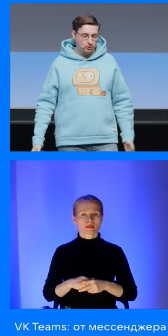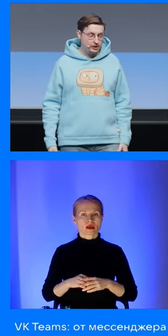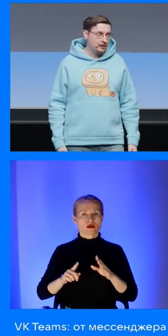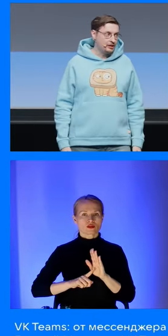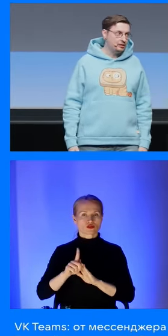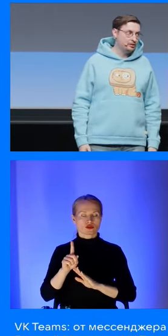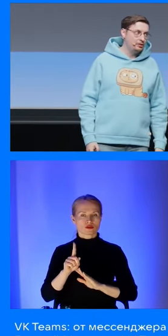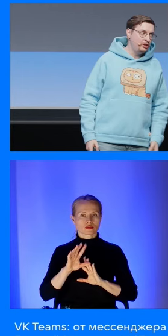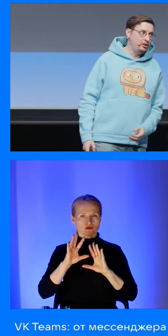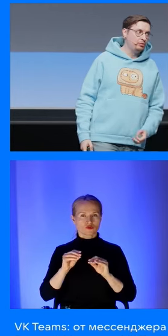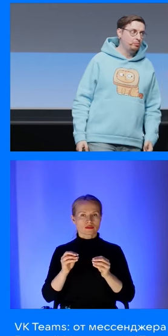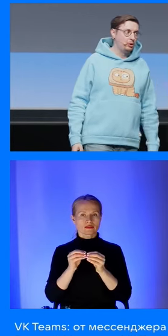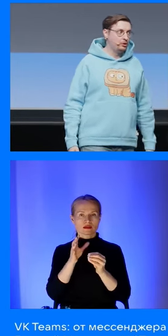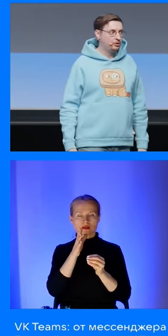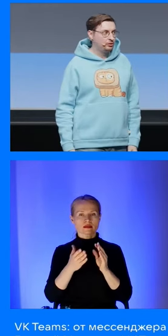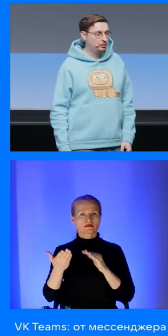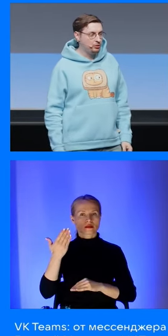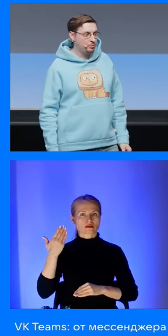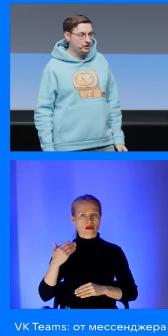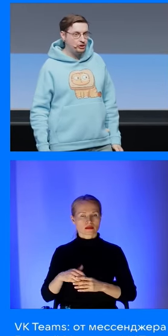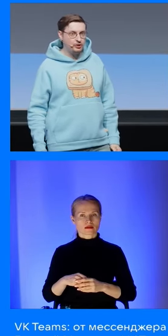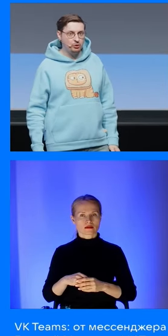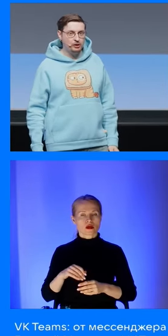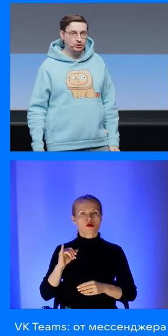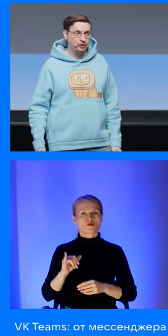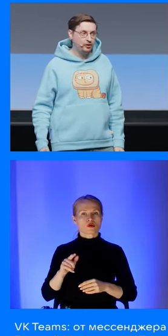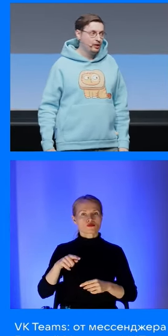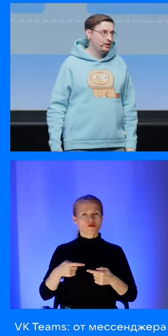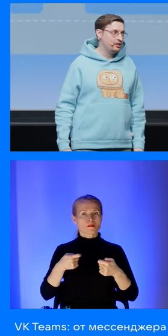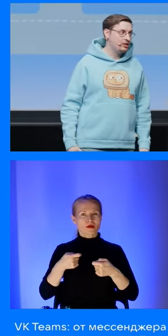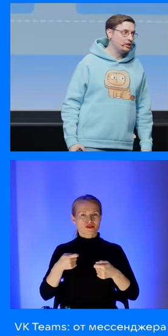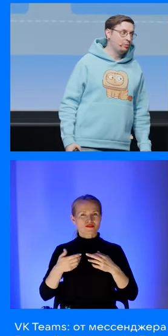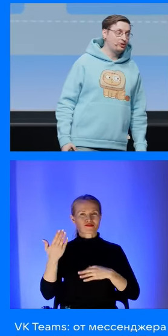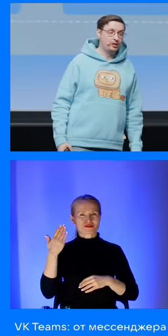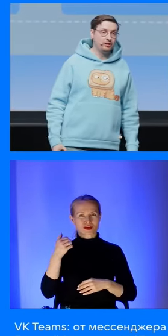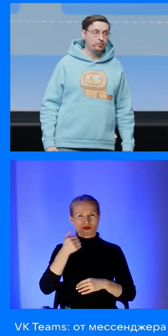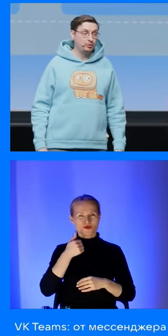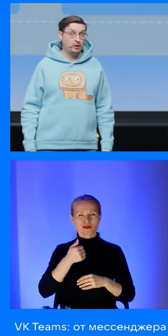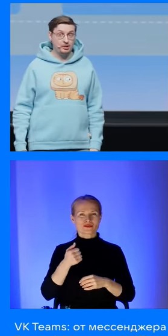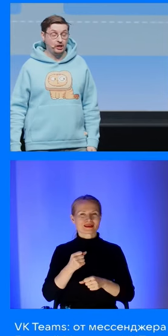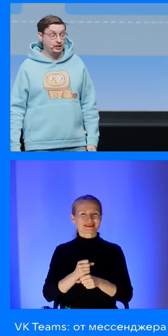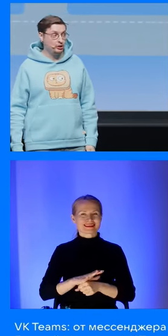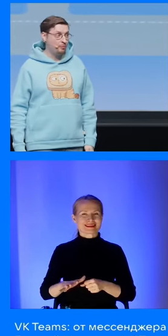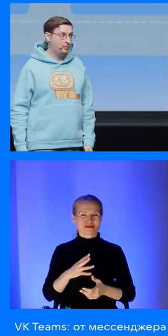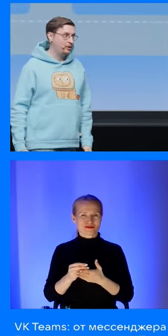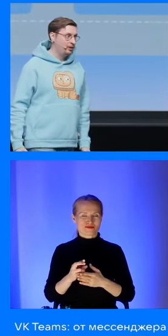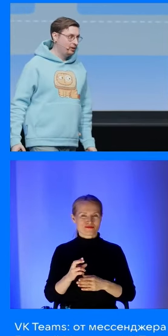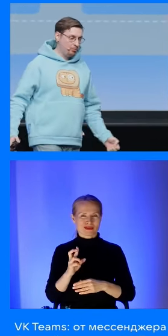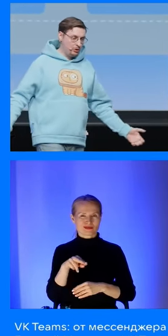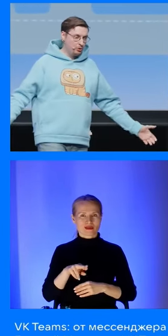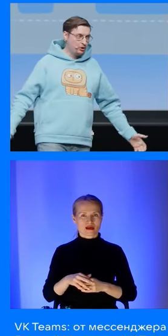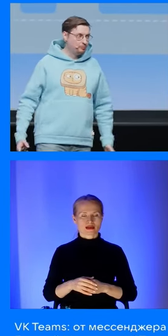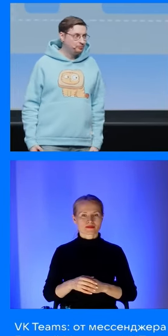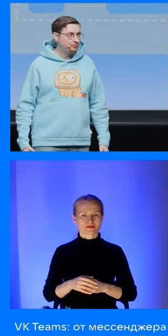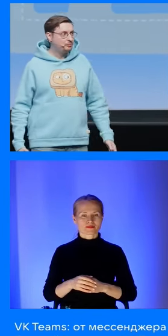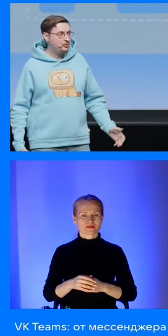началось все 10 лет назад, и плох тот мессенджер в те годы, который сделал свою базу данных, или хотя бы хранилище.